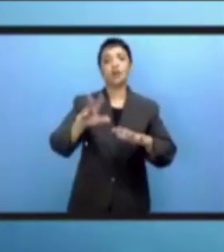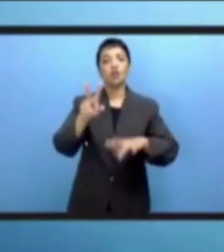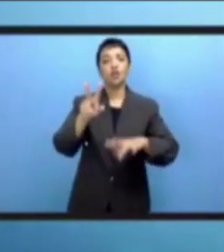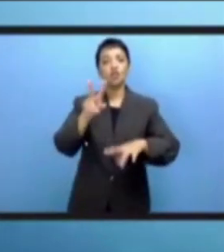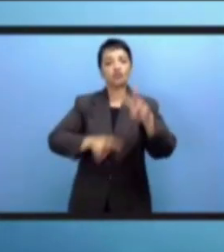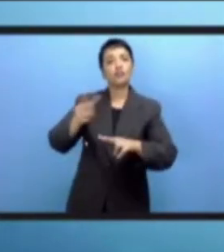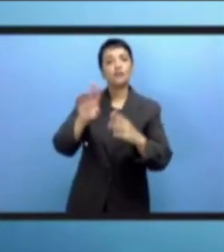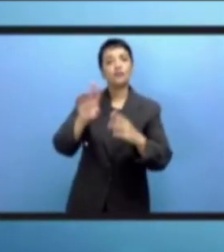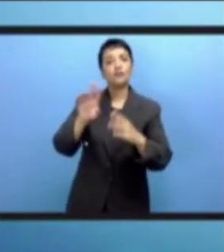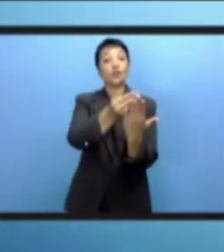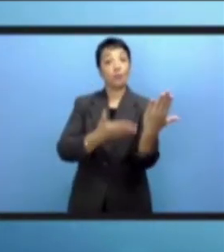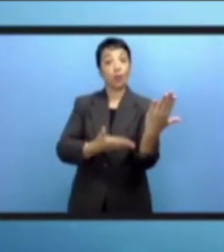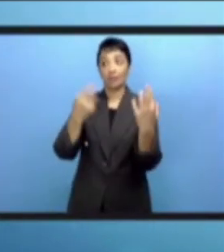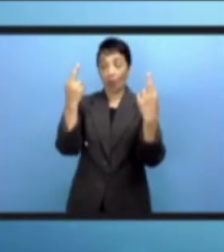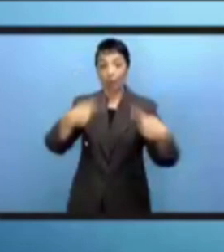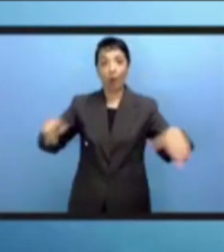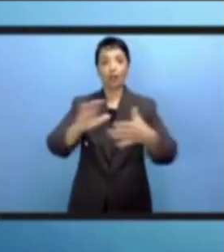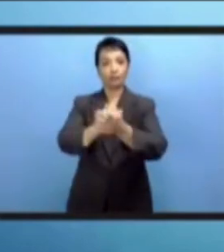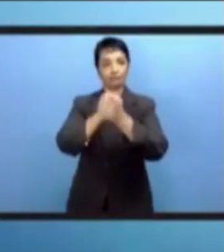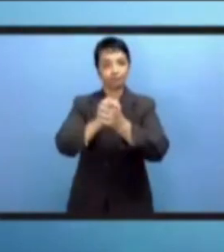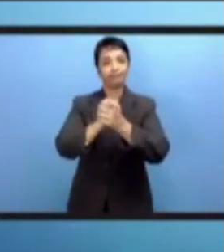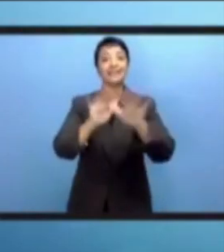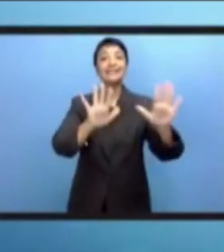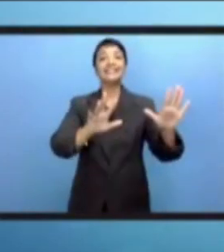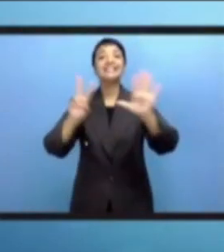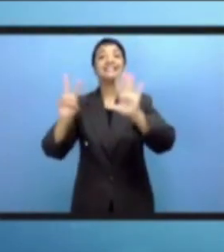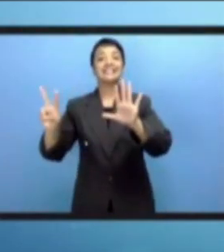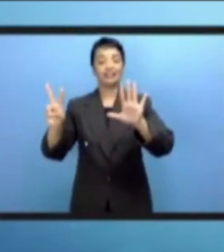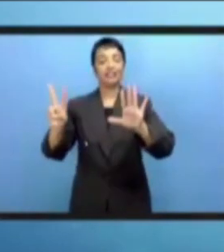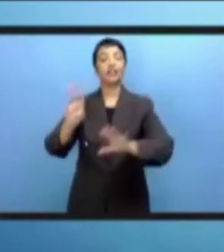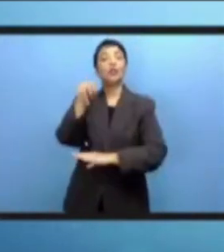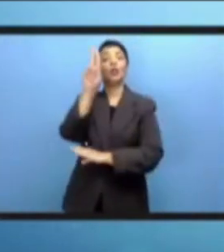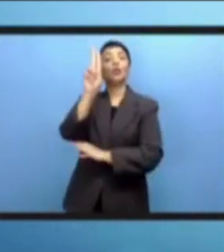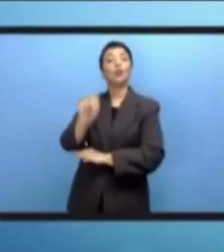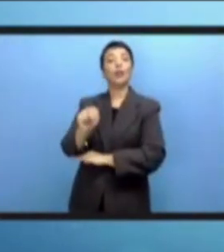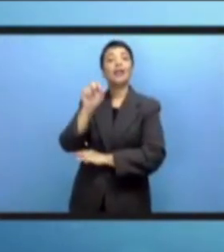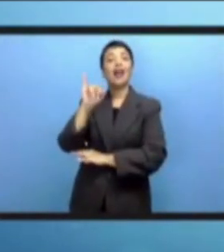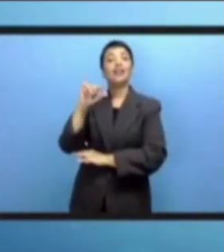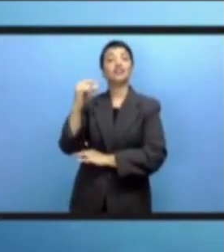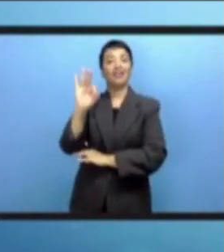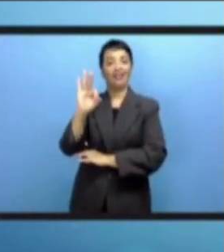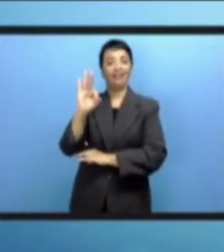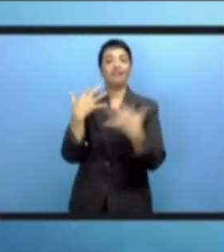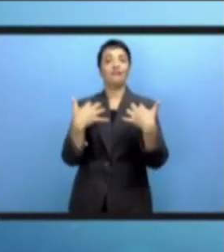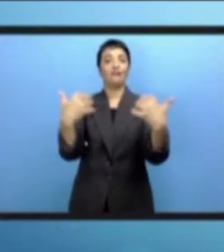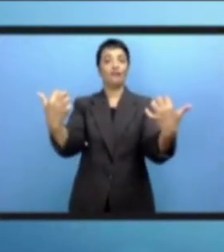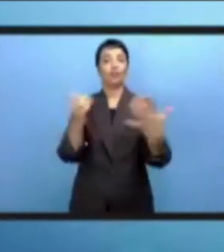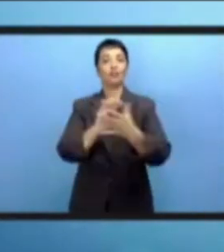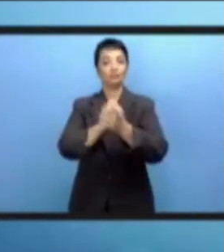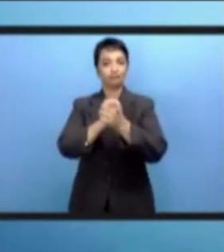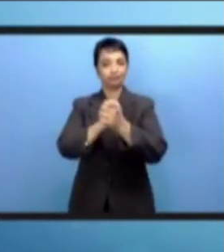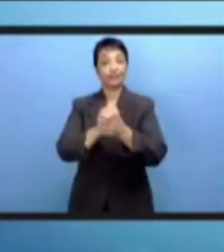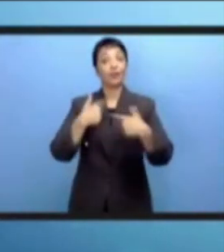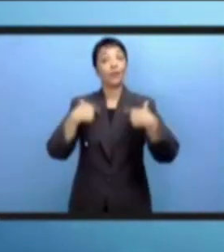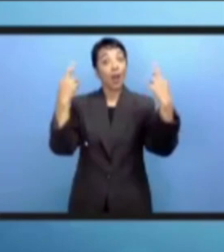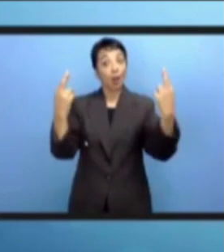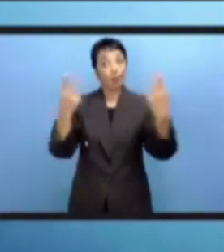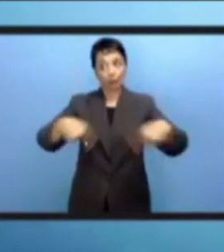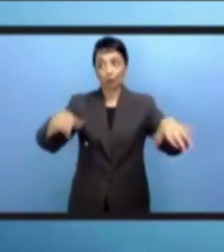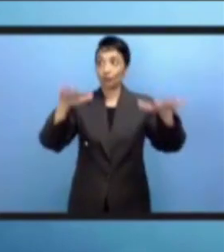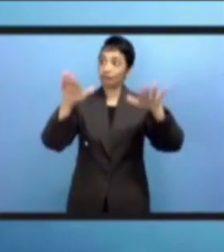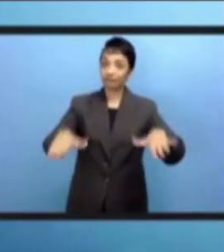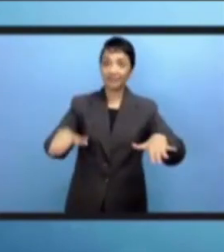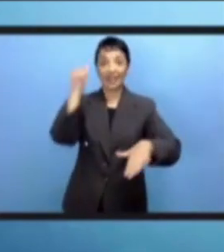Я хочу пожелать всем вам, уважаемые участники форума, успешной работы и поздравляю вас с